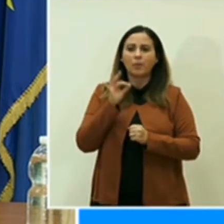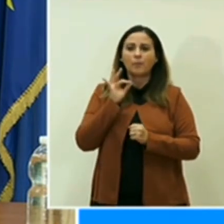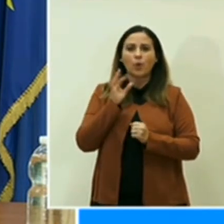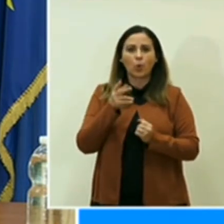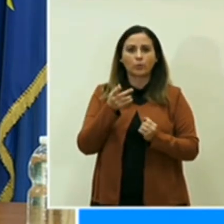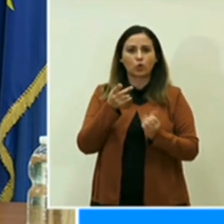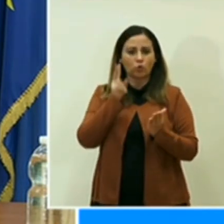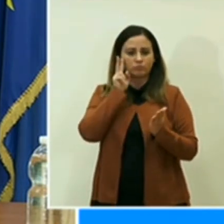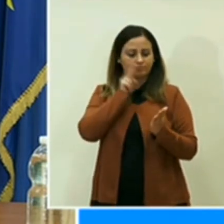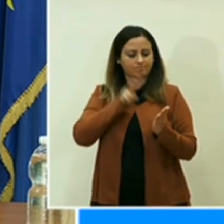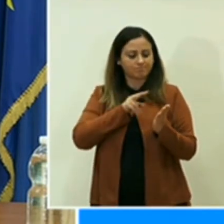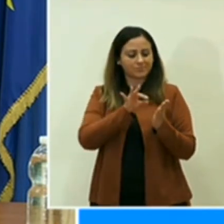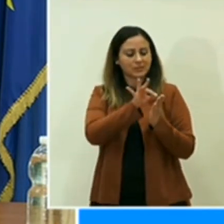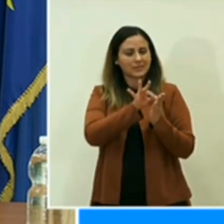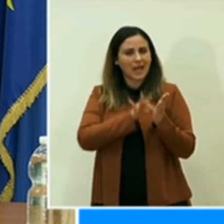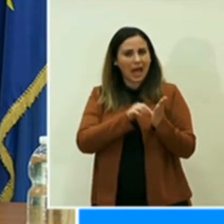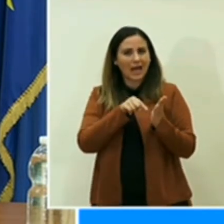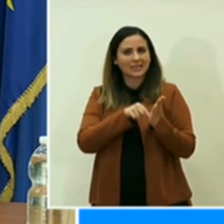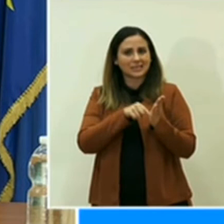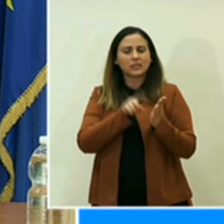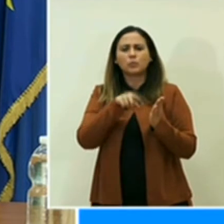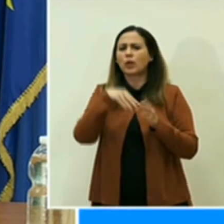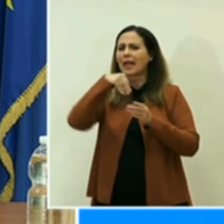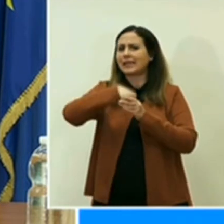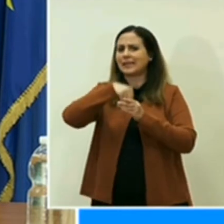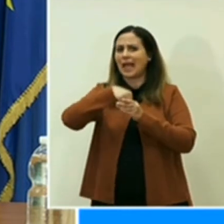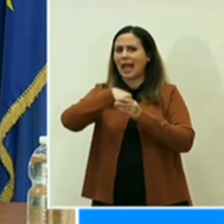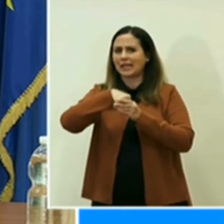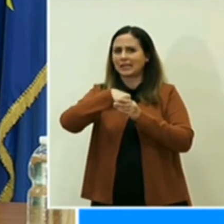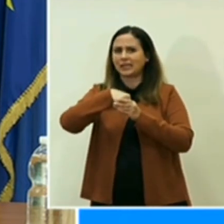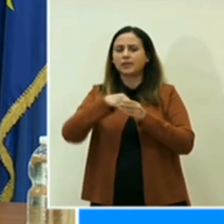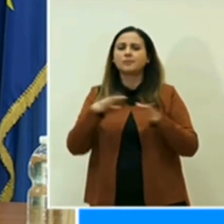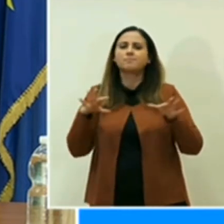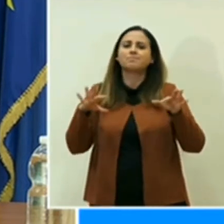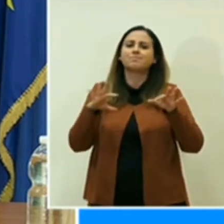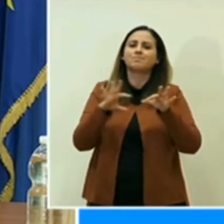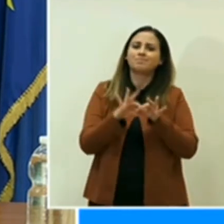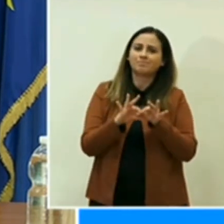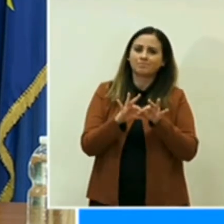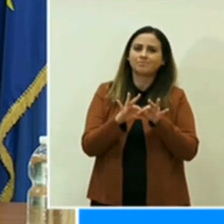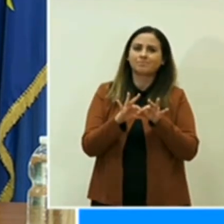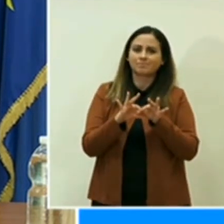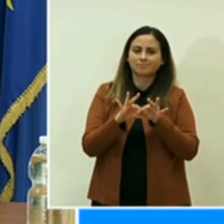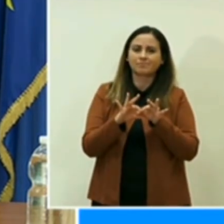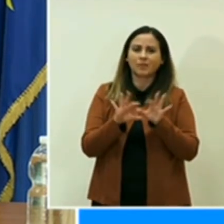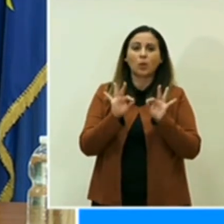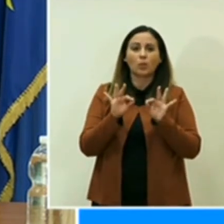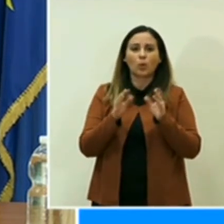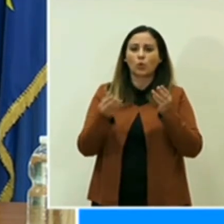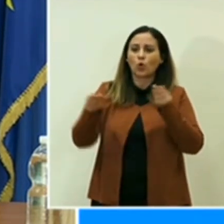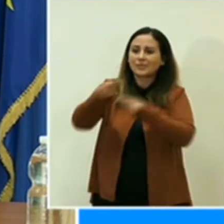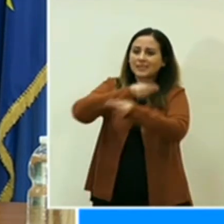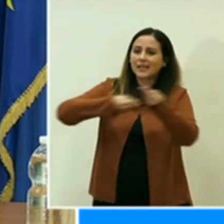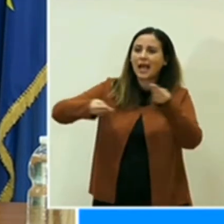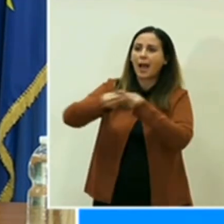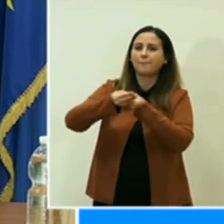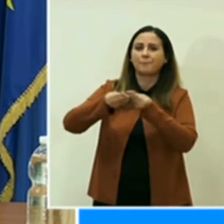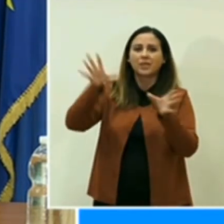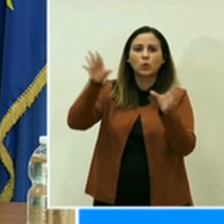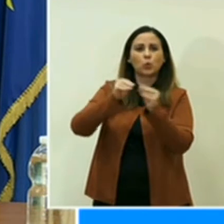po' riservati, magari relativi agli scambi che abbiamo fra i vari paesi europei,